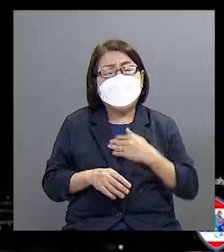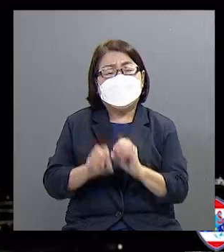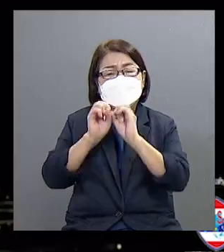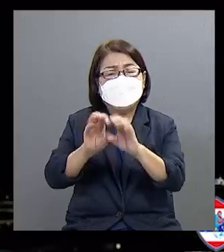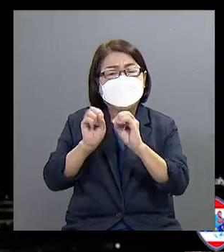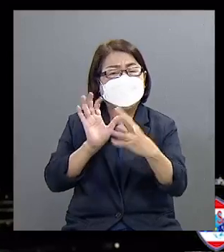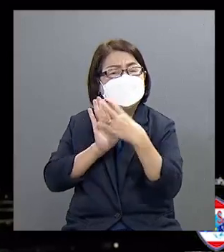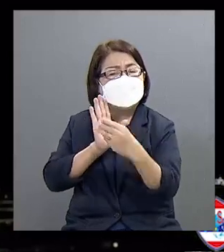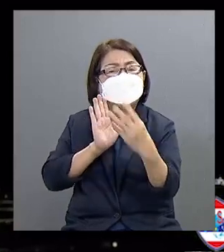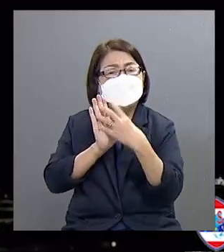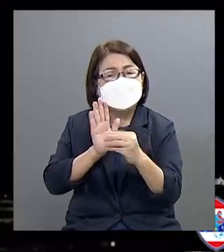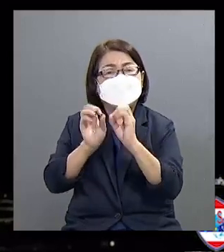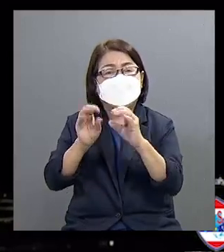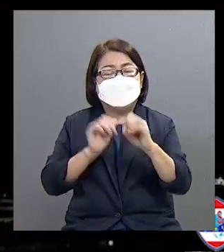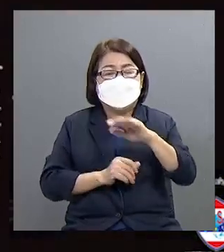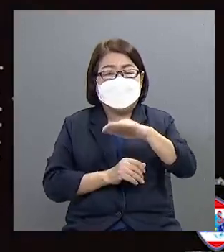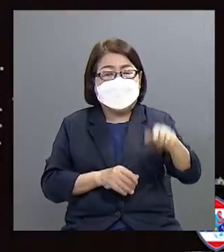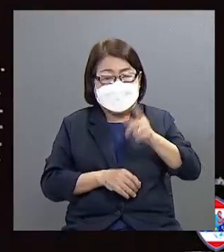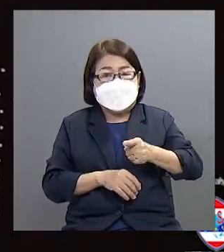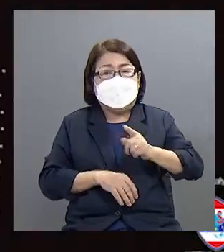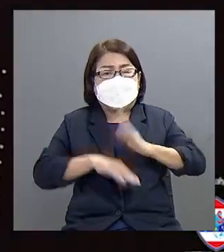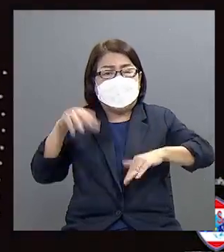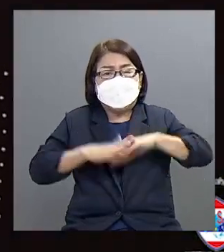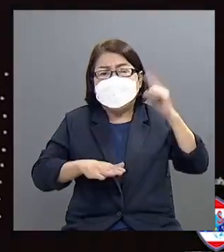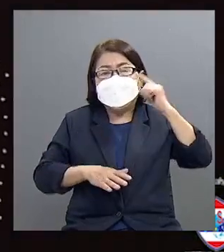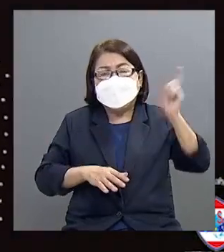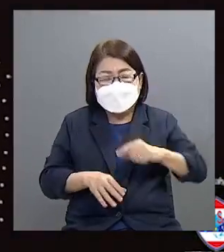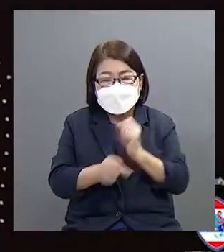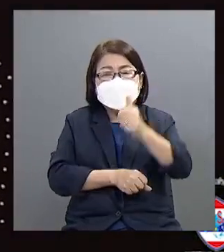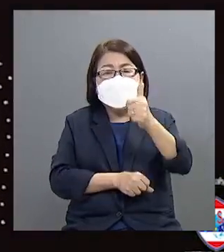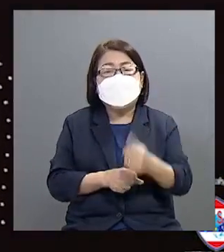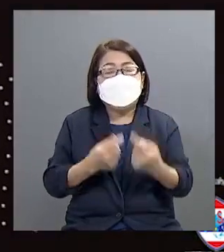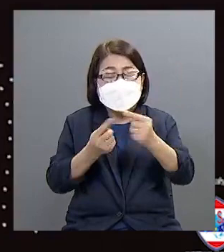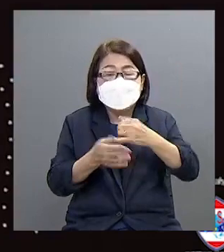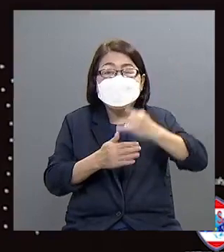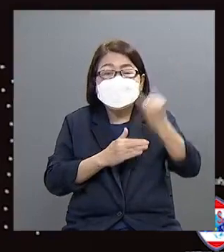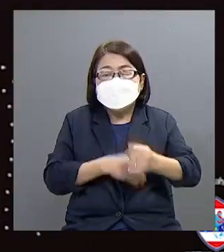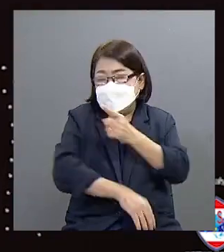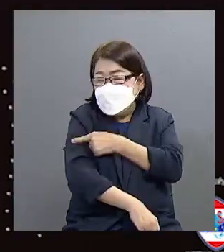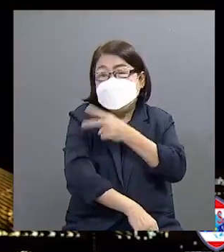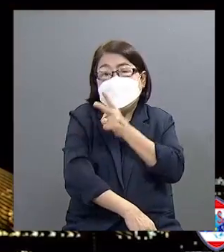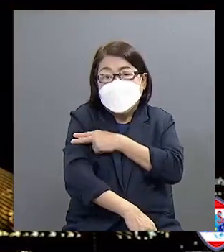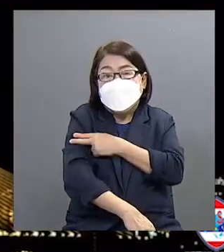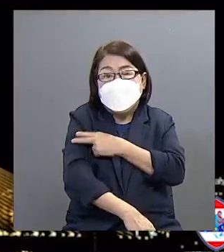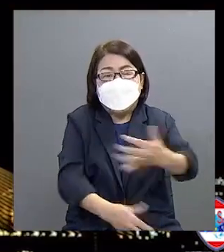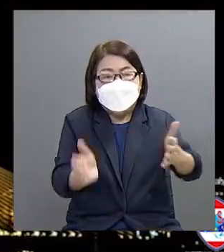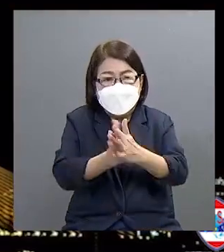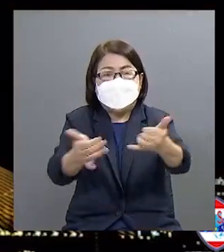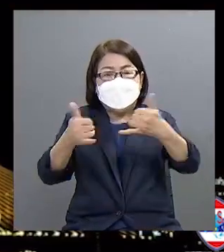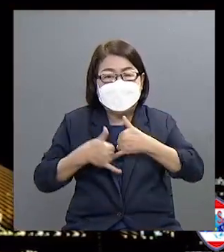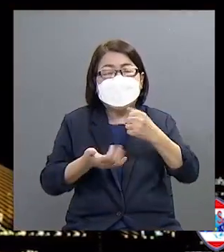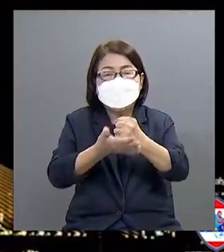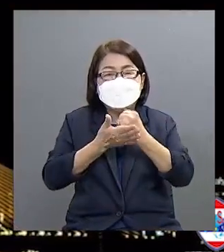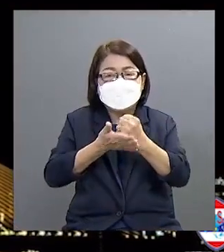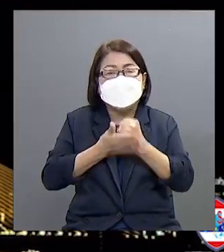นะครับจากไม่เป็นเลยสามารถเป็นได้ประกอบกับเด็กที่จบปตรีปโทแล้วกลับมาช่วยผมความรู้เหล่านั้นยิ่งมาเสริมเขาเข้าไปใหญ่เล